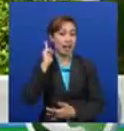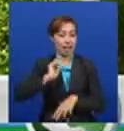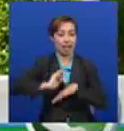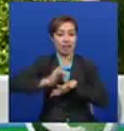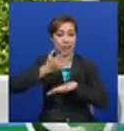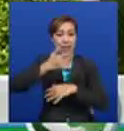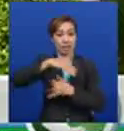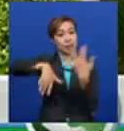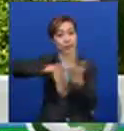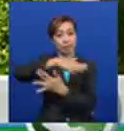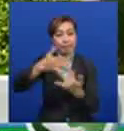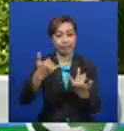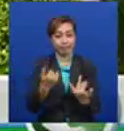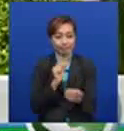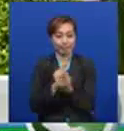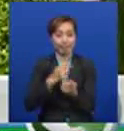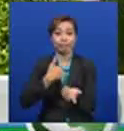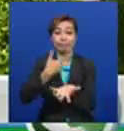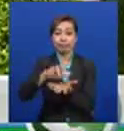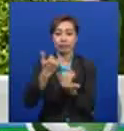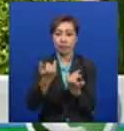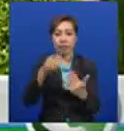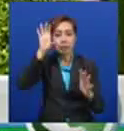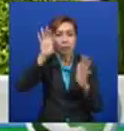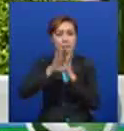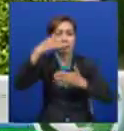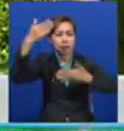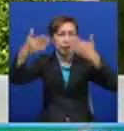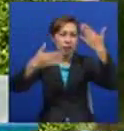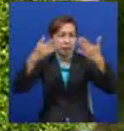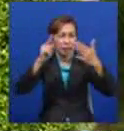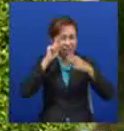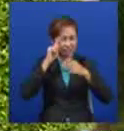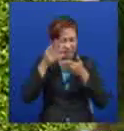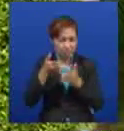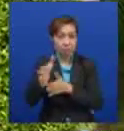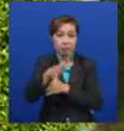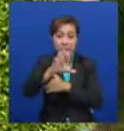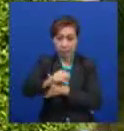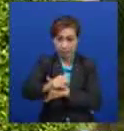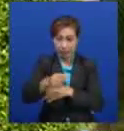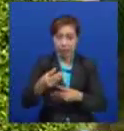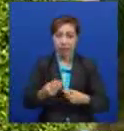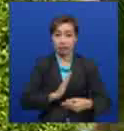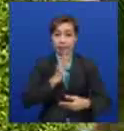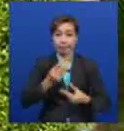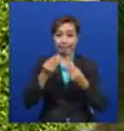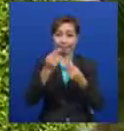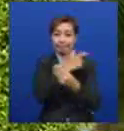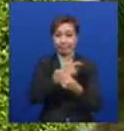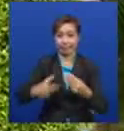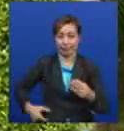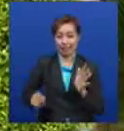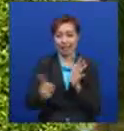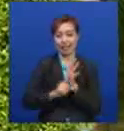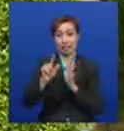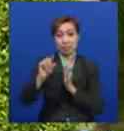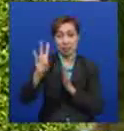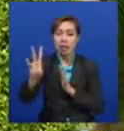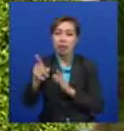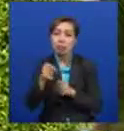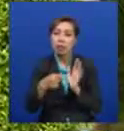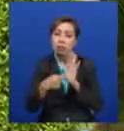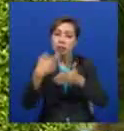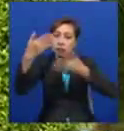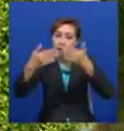ับดิฉันณฐาชินพรเช่นเคยนะคะวันนี้มีภาพบรรยากาศงานวันประมงน้อมเกล้าครั้งที่27มาฝากค่ะซึ่งเป็นงานแสดงพันธุ์สัตว์น้ำ